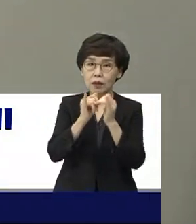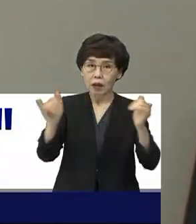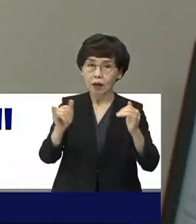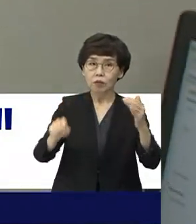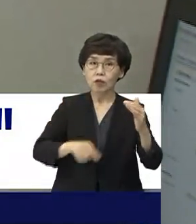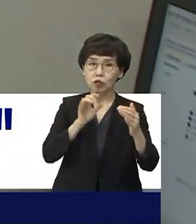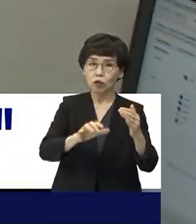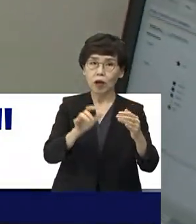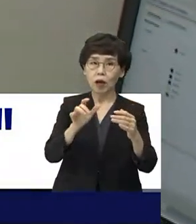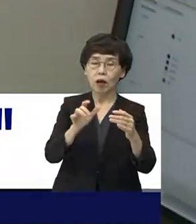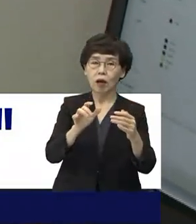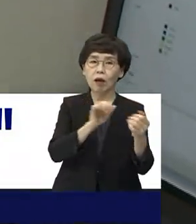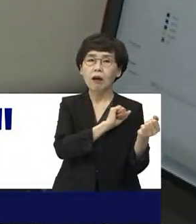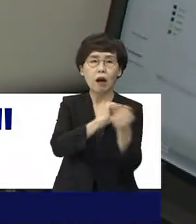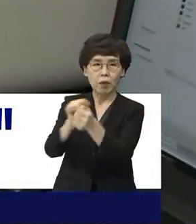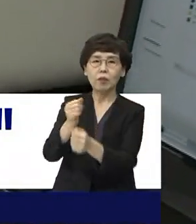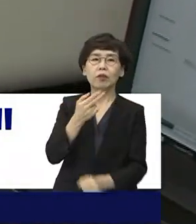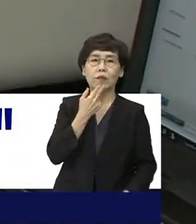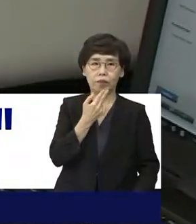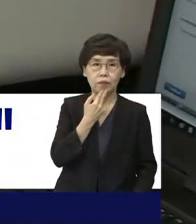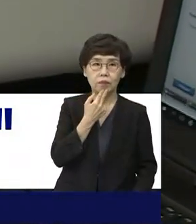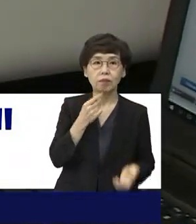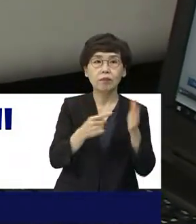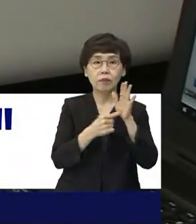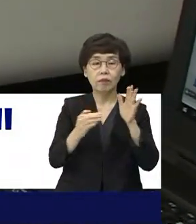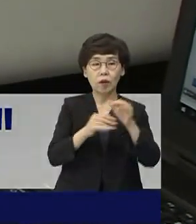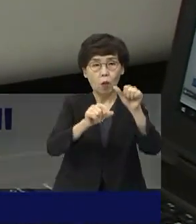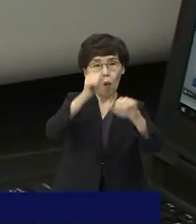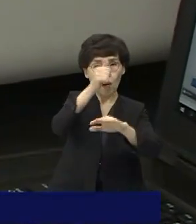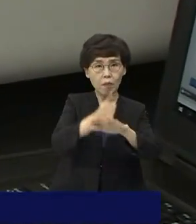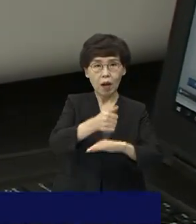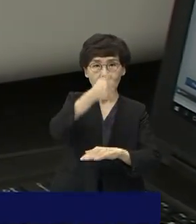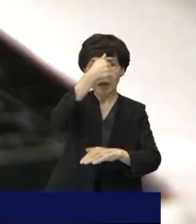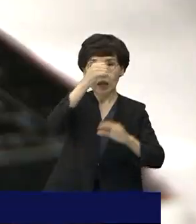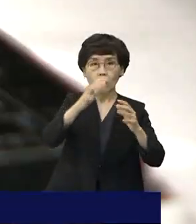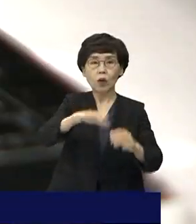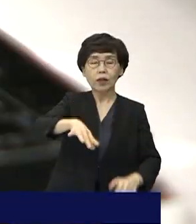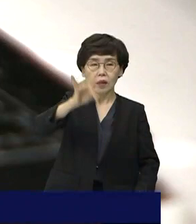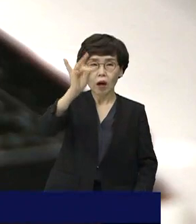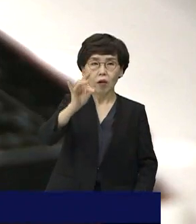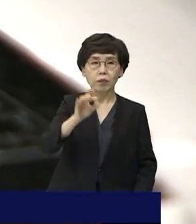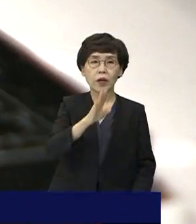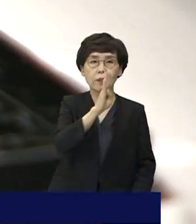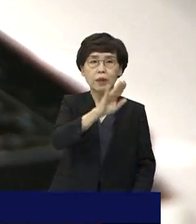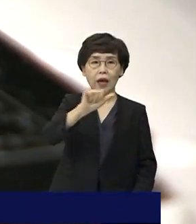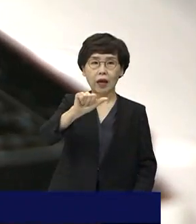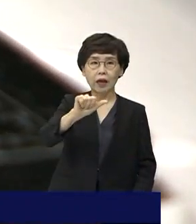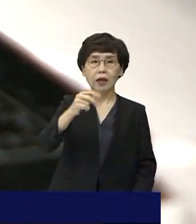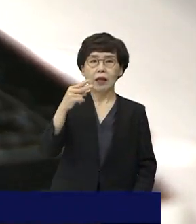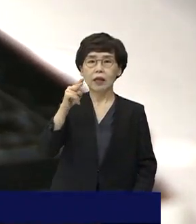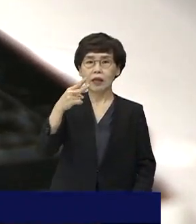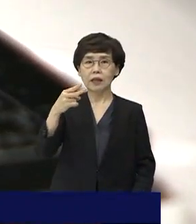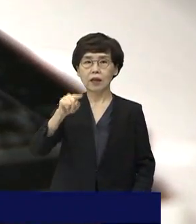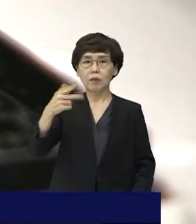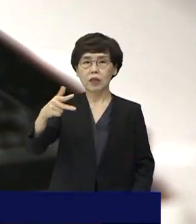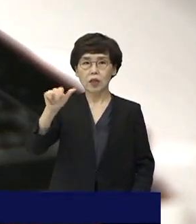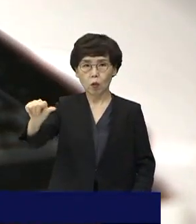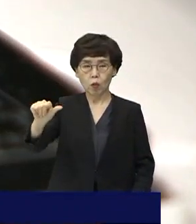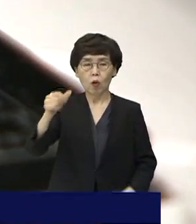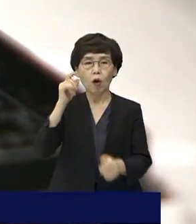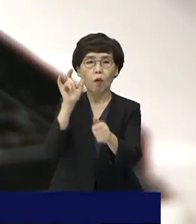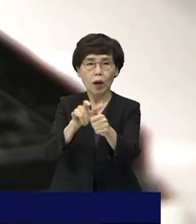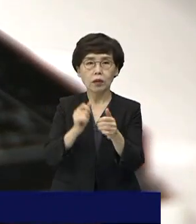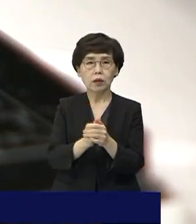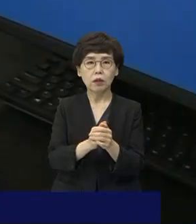문 아직 없는걸로 당국은 파악하고 있습니다 5월말 인도에서 처음 확인된 ba 점 2 점 지로는 전파력이 빠르고 면역